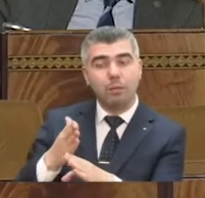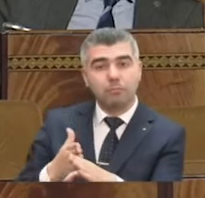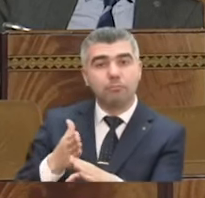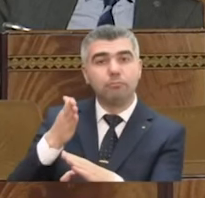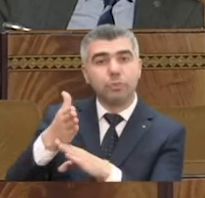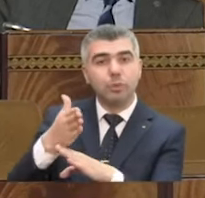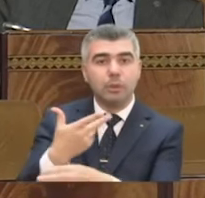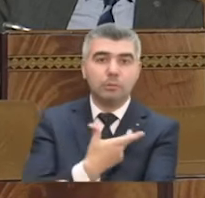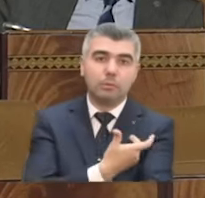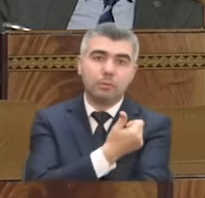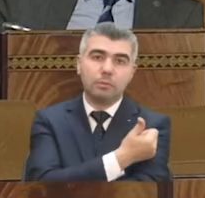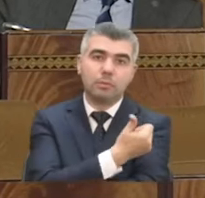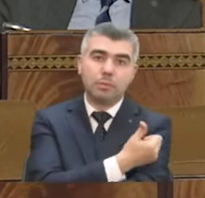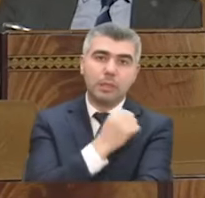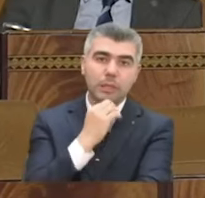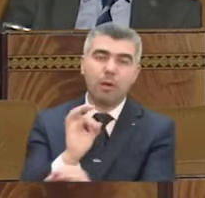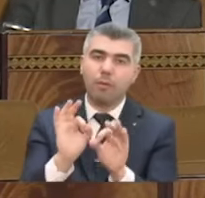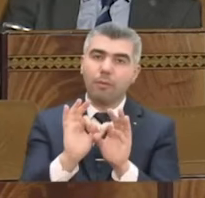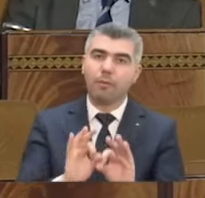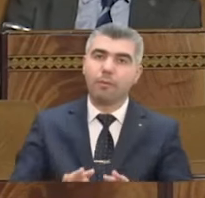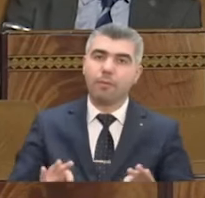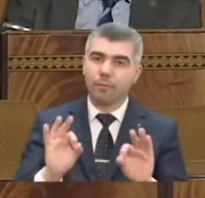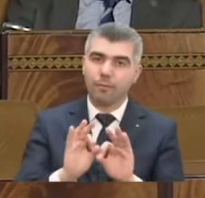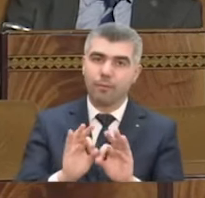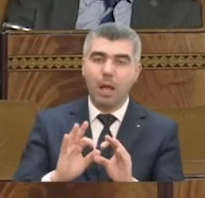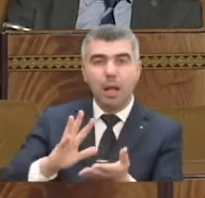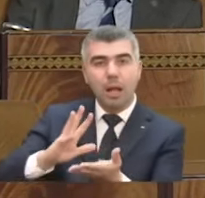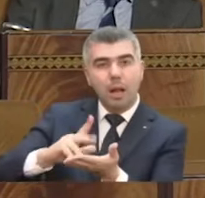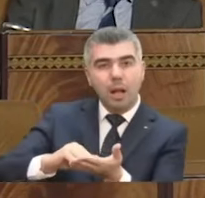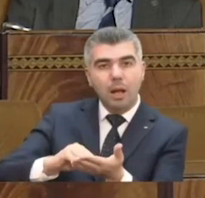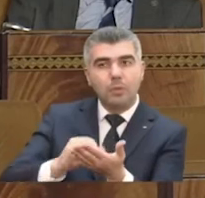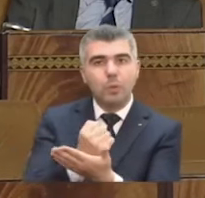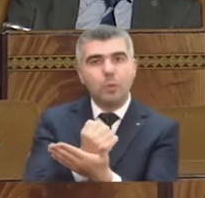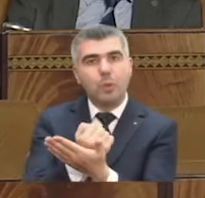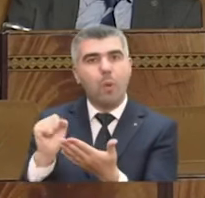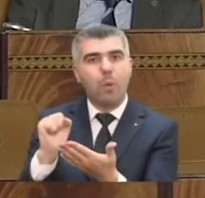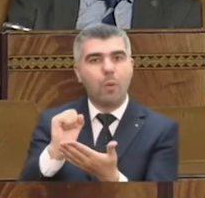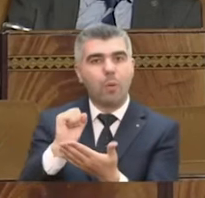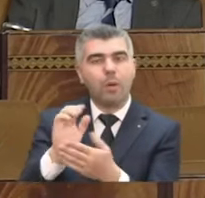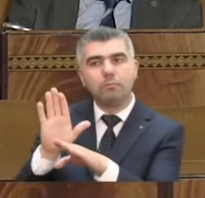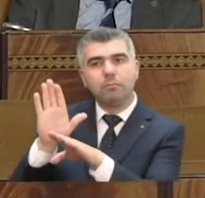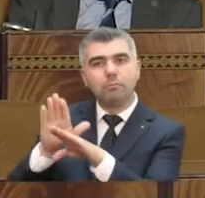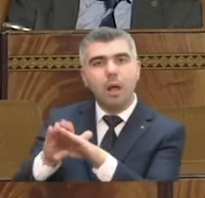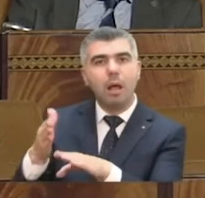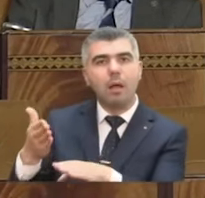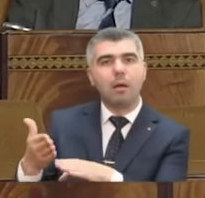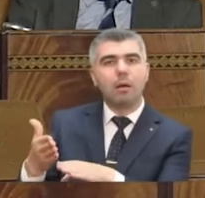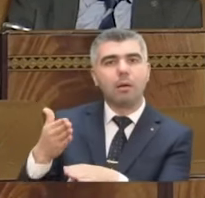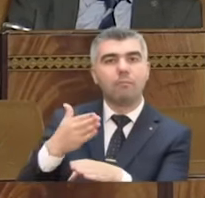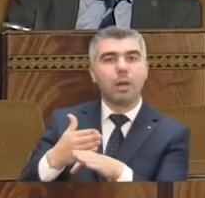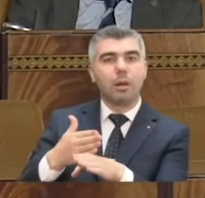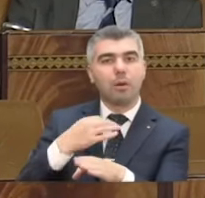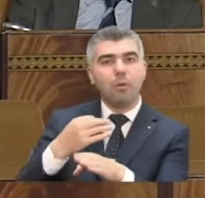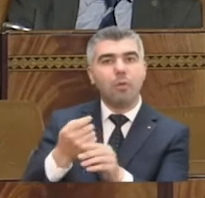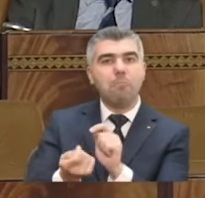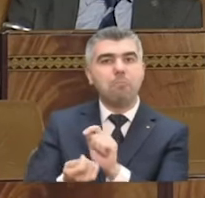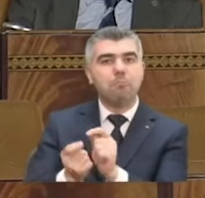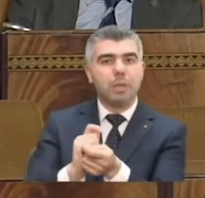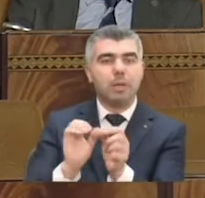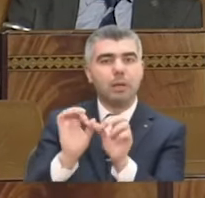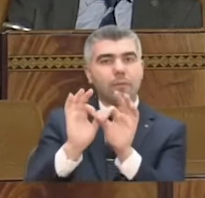كيلقاوش الأنسولين. قبضتوا وحيدتوا الراميد بلا ما تعلموا الناس، بلا ما توجدوا لهم